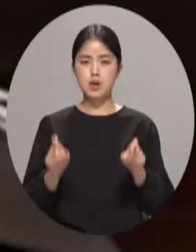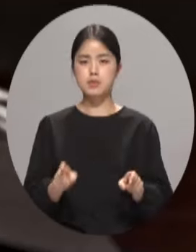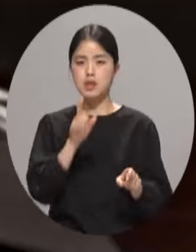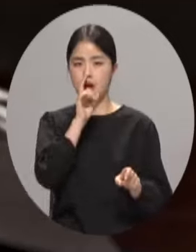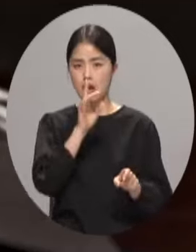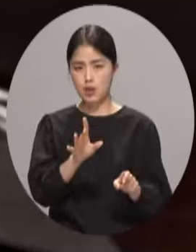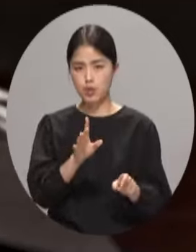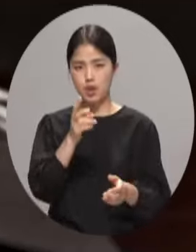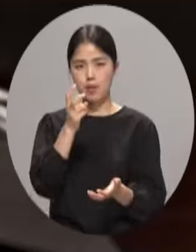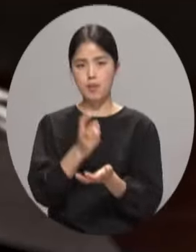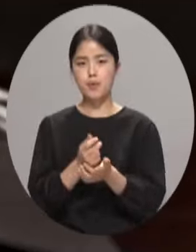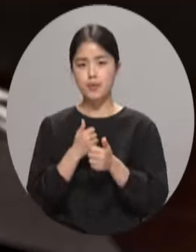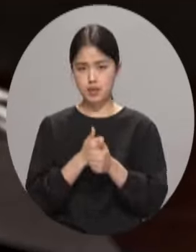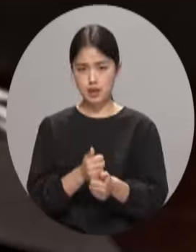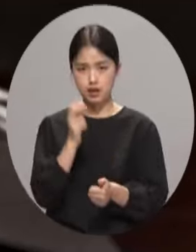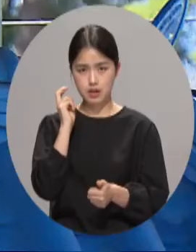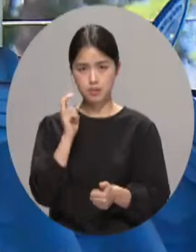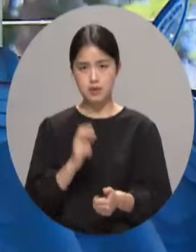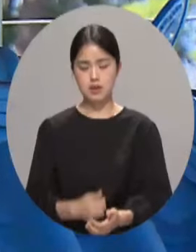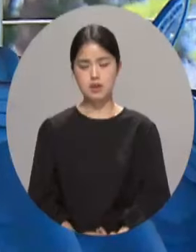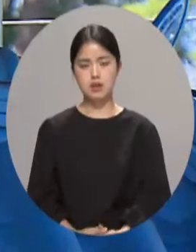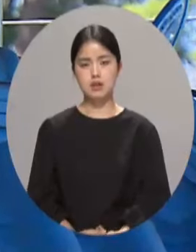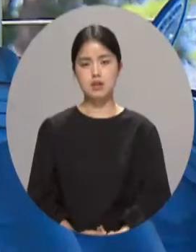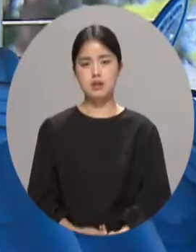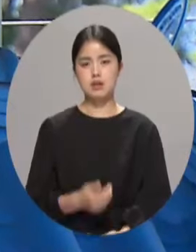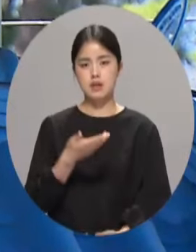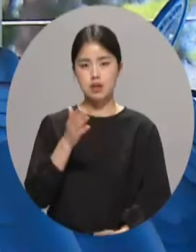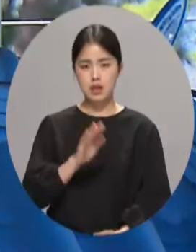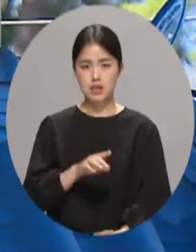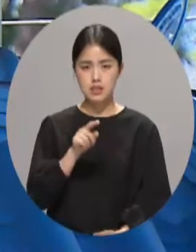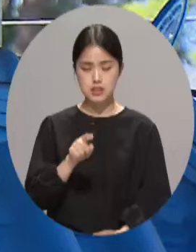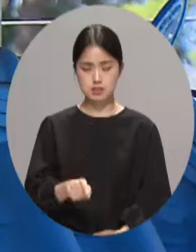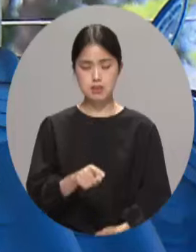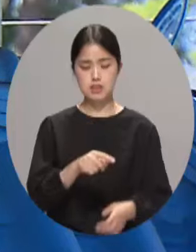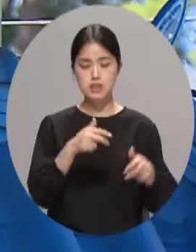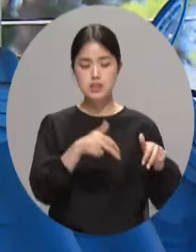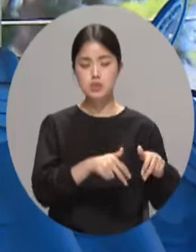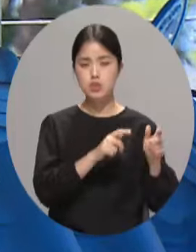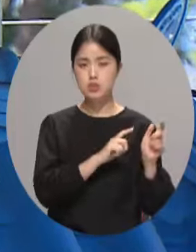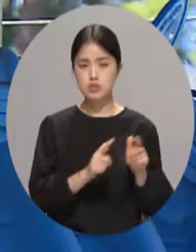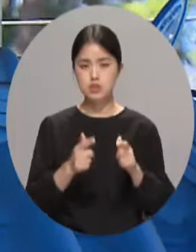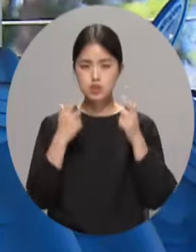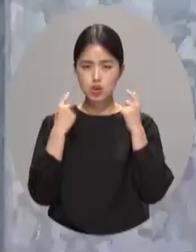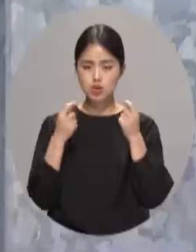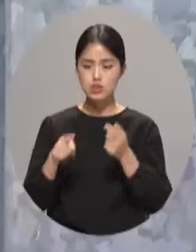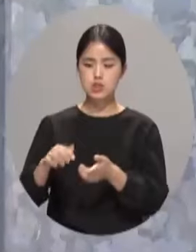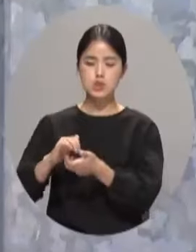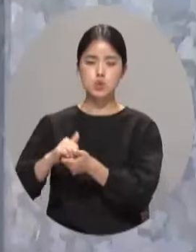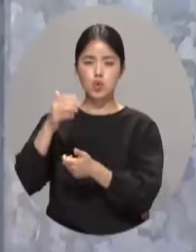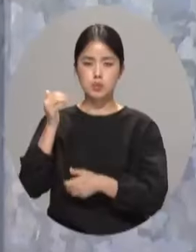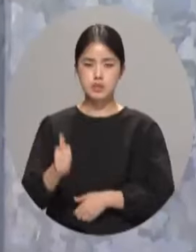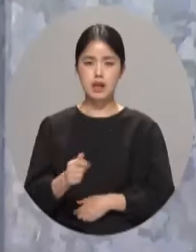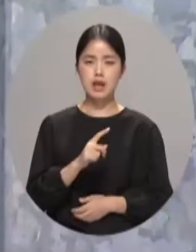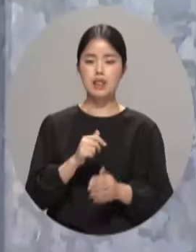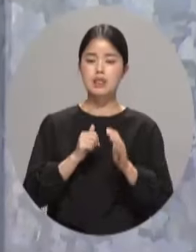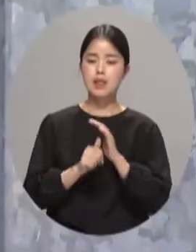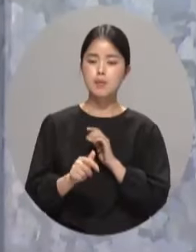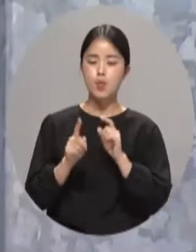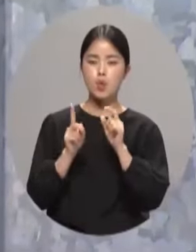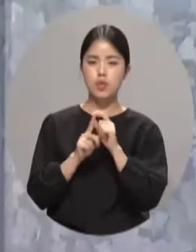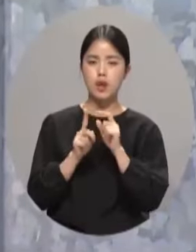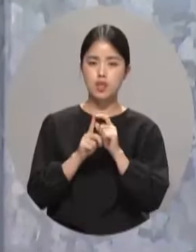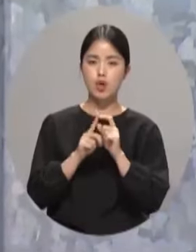법규정과 무관하지 않아 보입니다. 하지만 농업법인 직원들은 여전히 조합장을 대표로 부르며